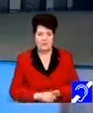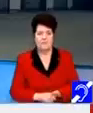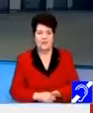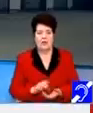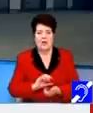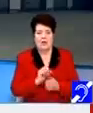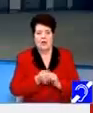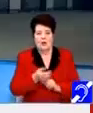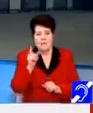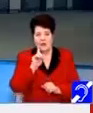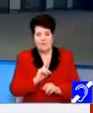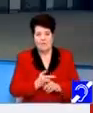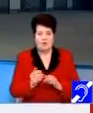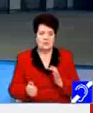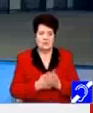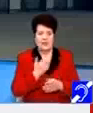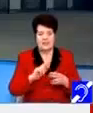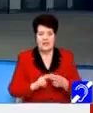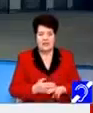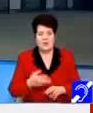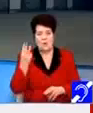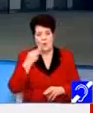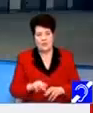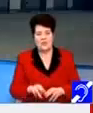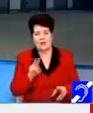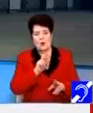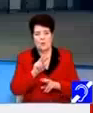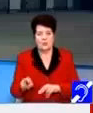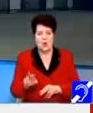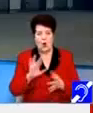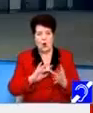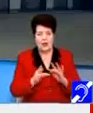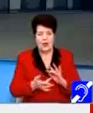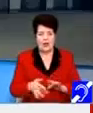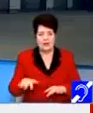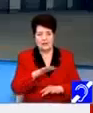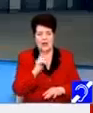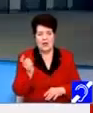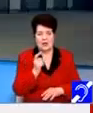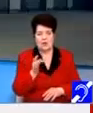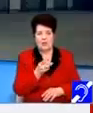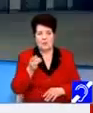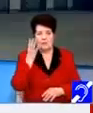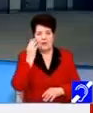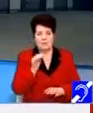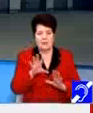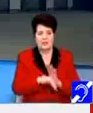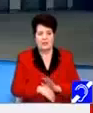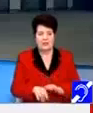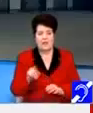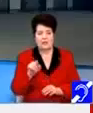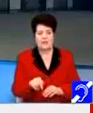Irigații performante, soiuri inovative, tehnică modernă și chiar monitorizarea online. Sectorul agricol din Republica Moldova a intrat în